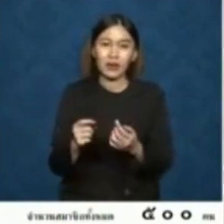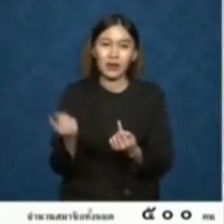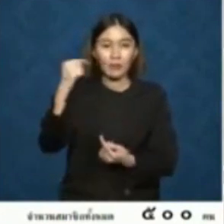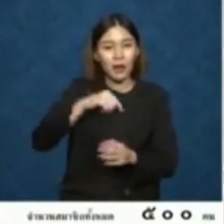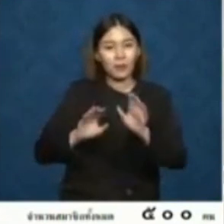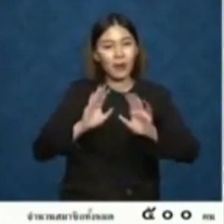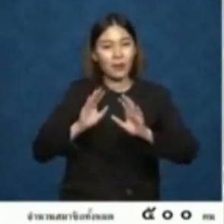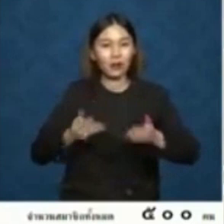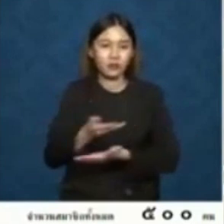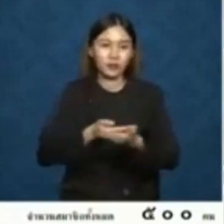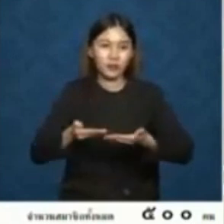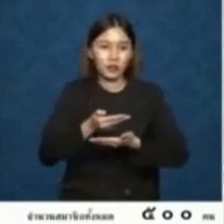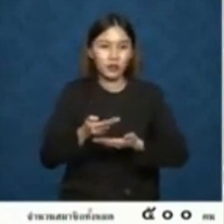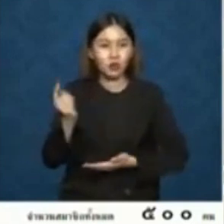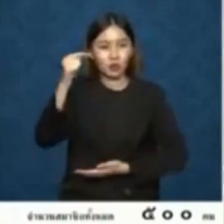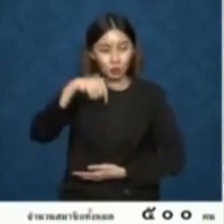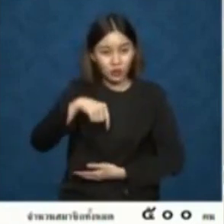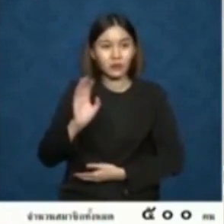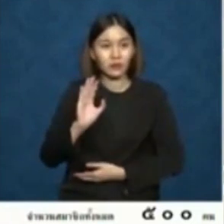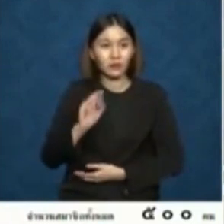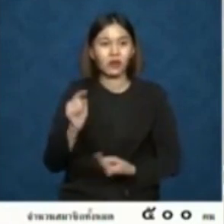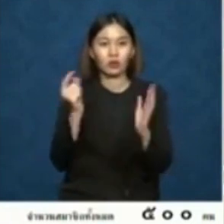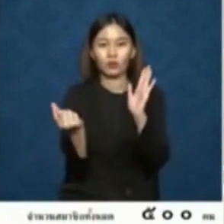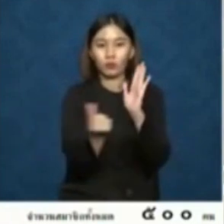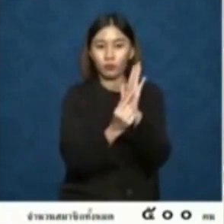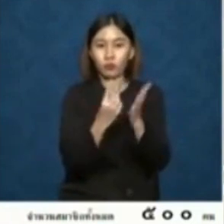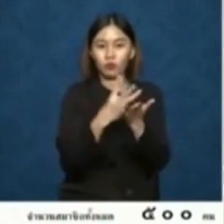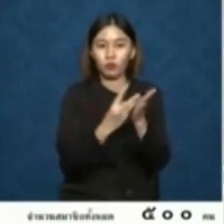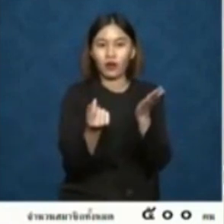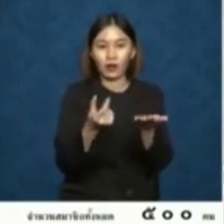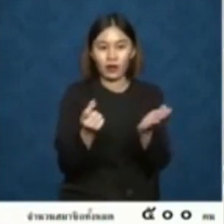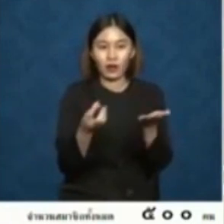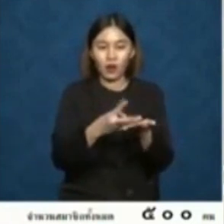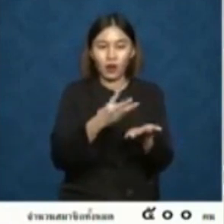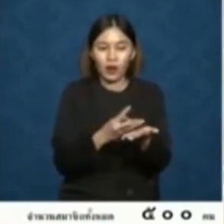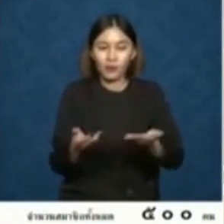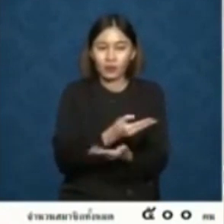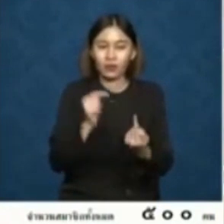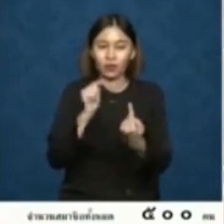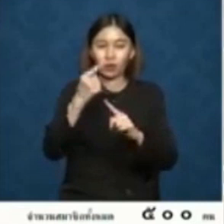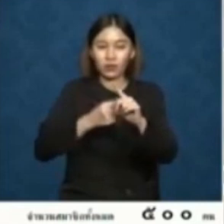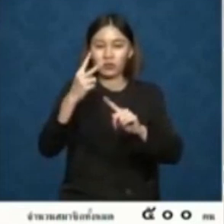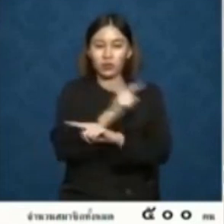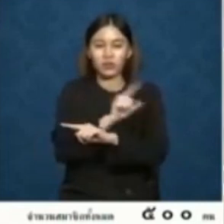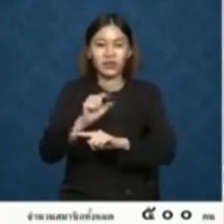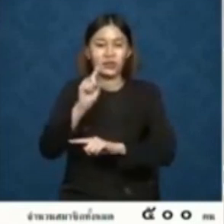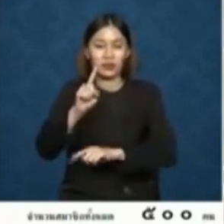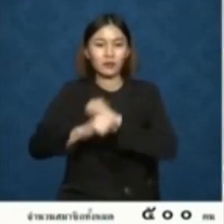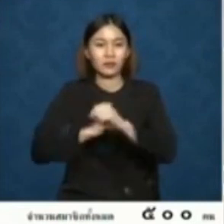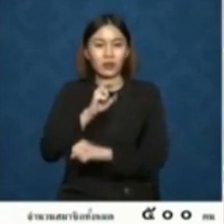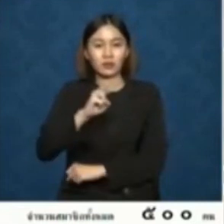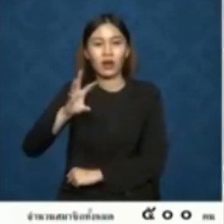มาสักพิจารณานะครับไม่ใช่ว่ากลับมาสภานะครับกลับมาบรรจุวาระแล้วพิจารณาร่วมกันในวันพุธที่21กุมภา